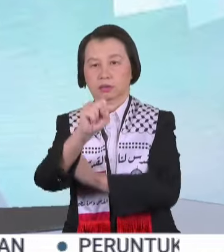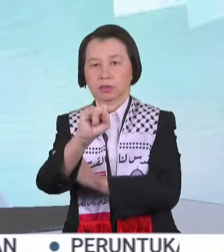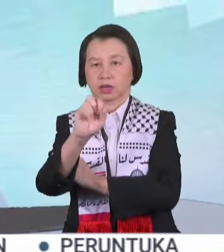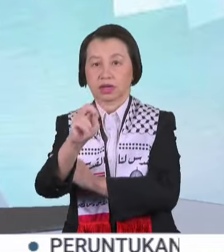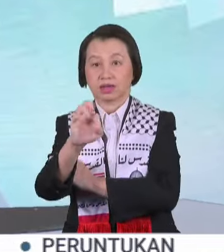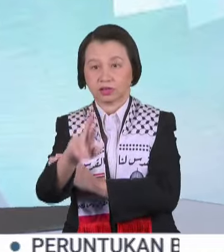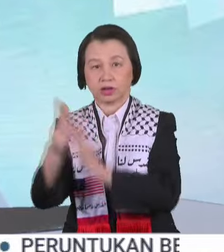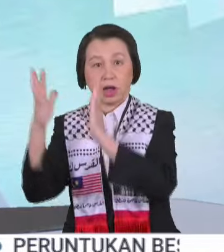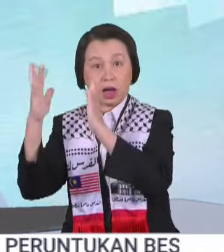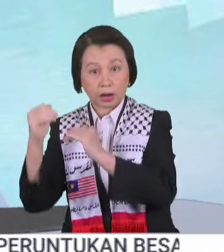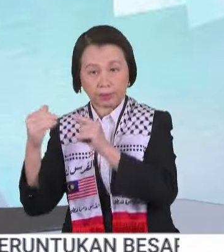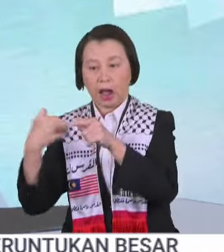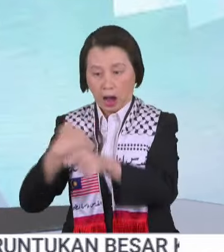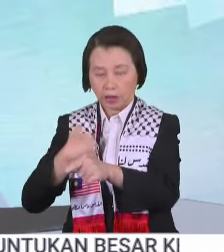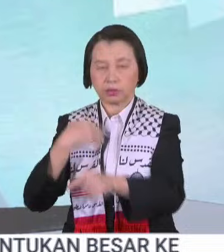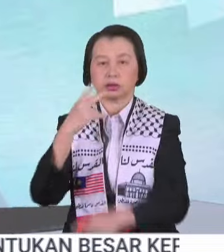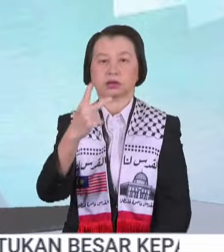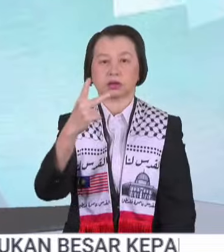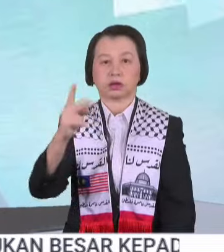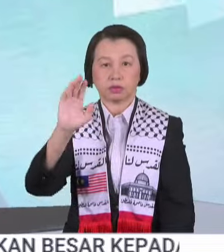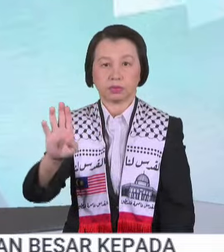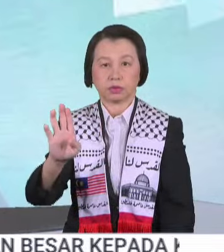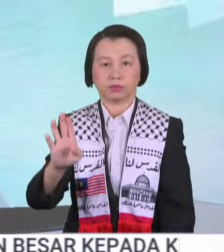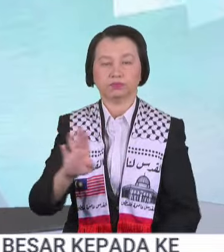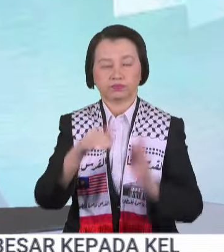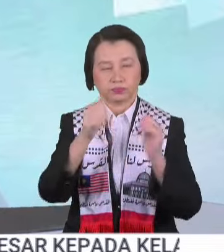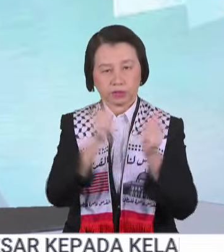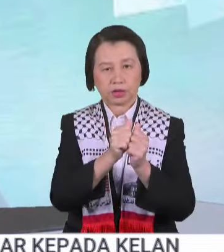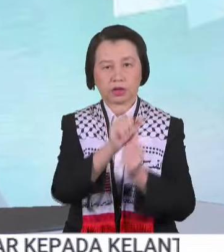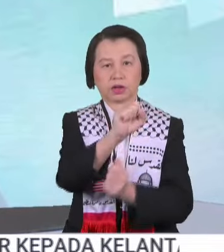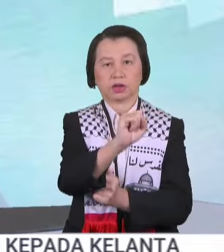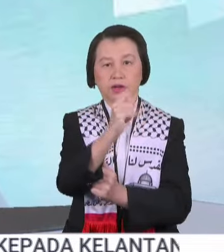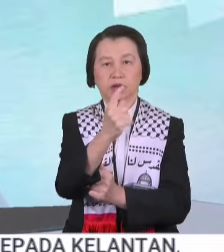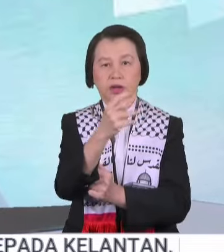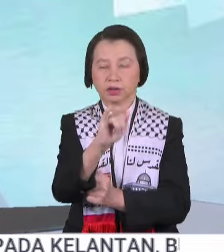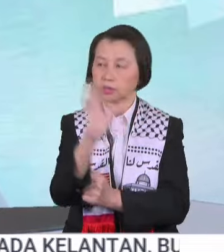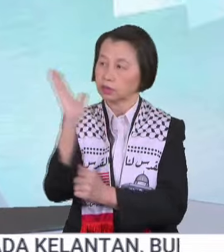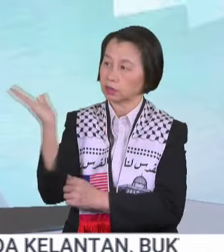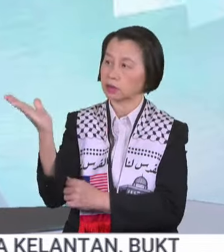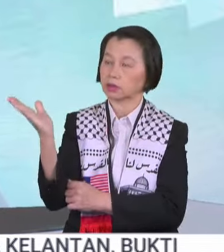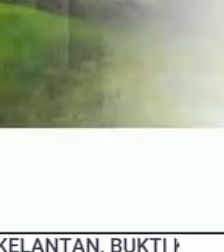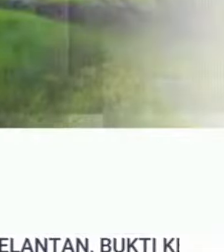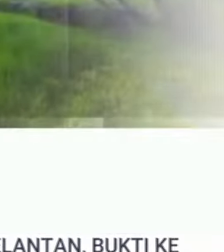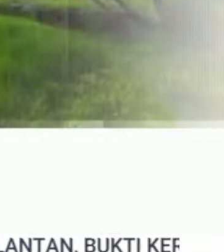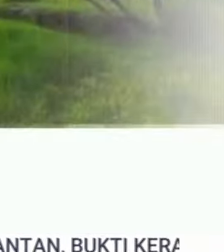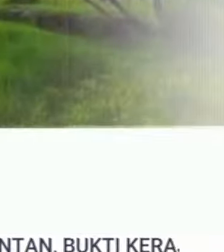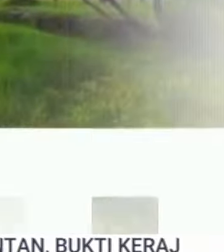satu daripadanya terdapat di Kuala Kubu Baru. Butirannya bersama Siti Farah Nadia Fazlun.